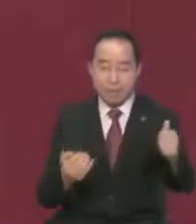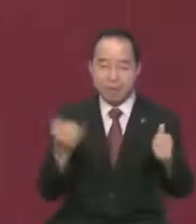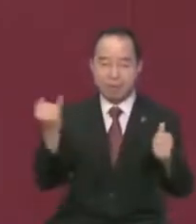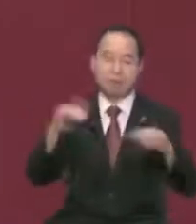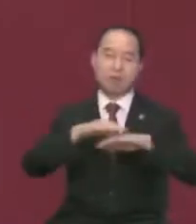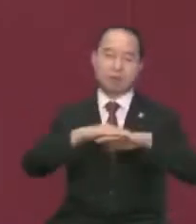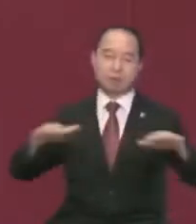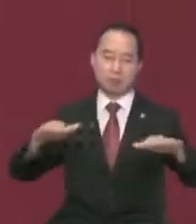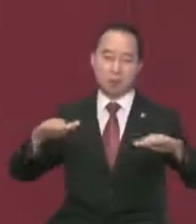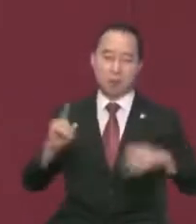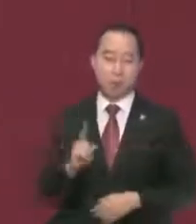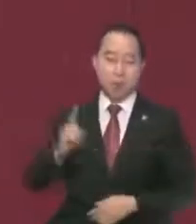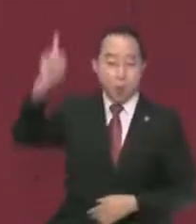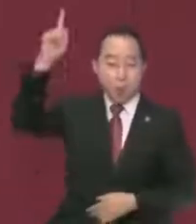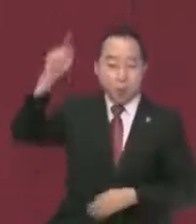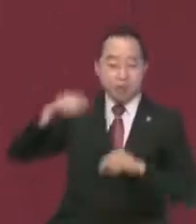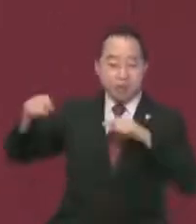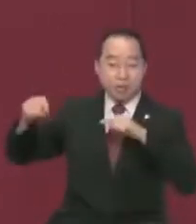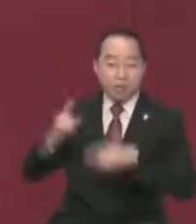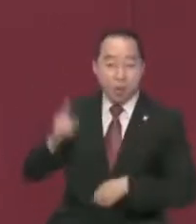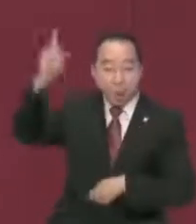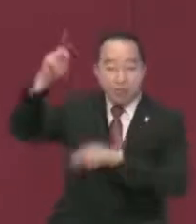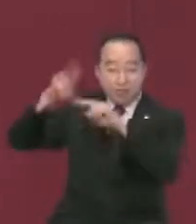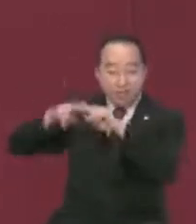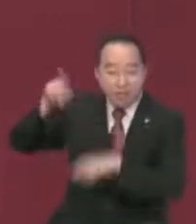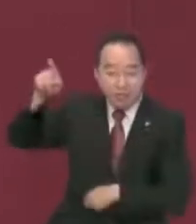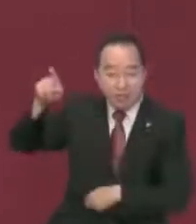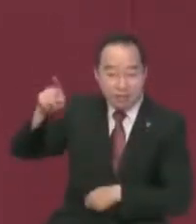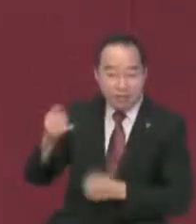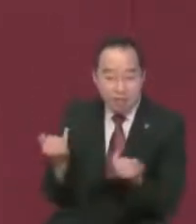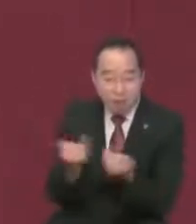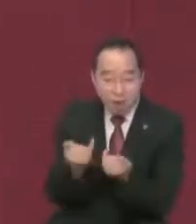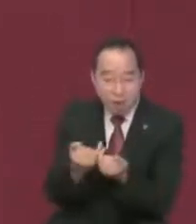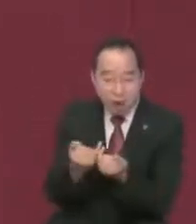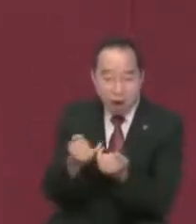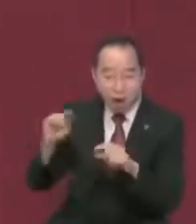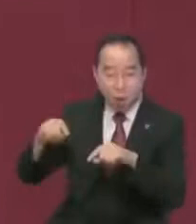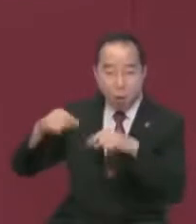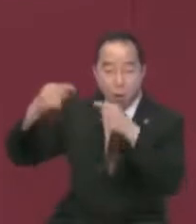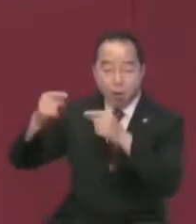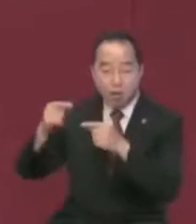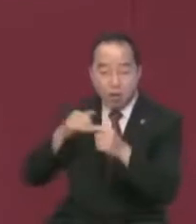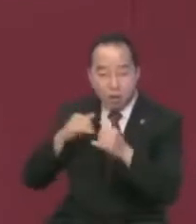고위공직과 지방정치 등에 여성의 진출이 현저히 늘어나고 있습니다.